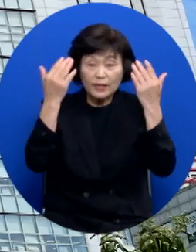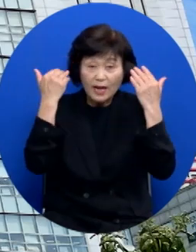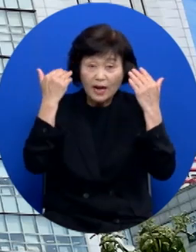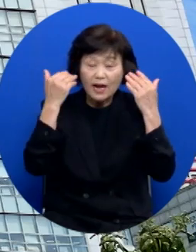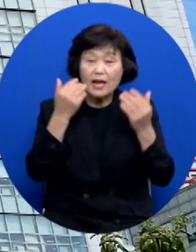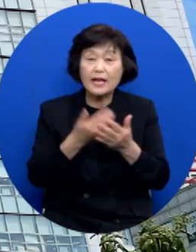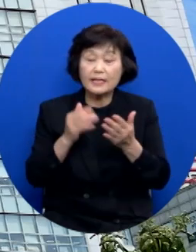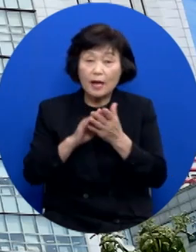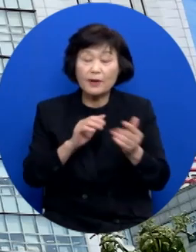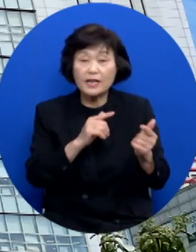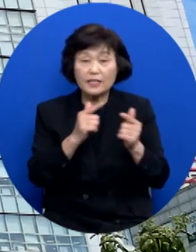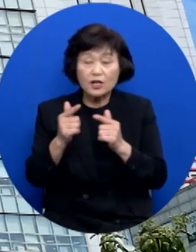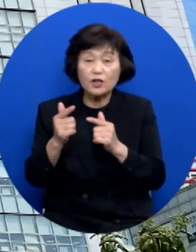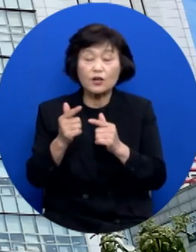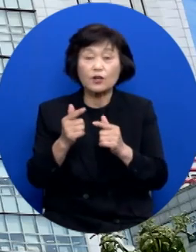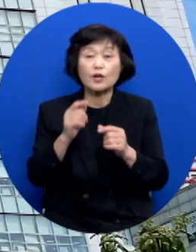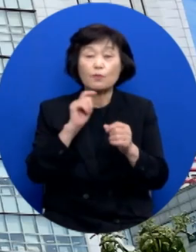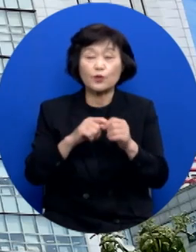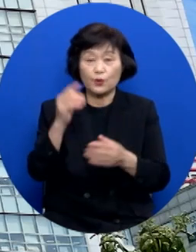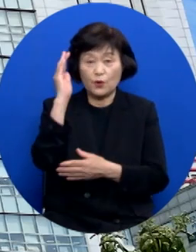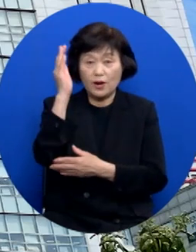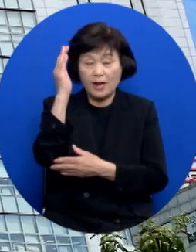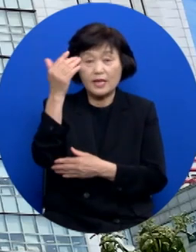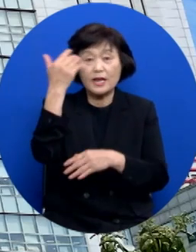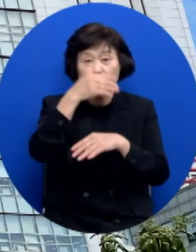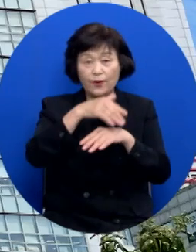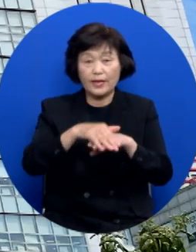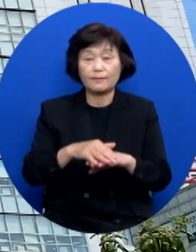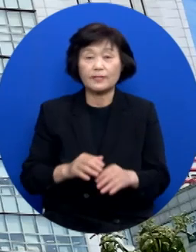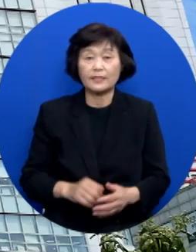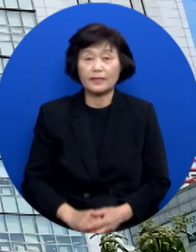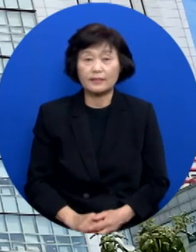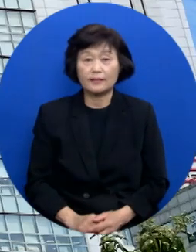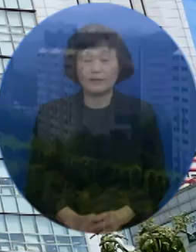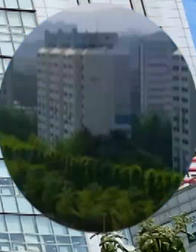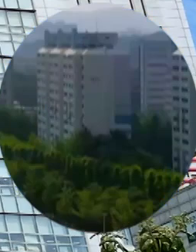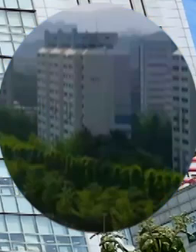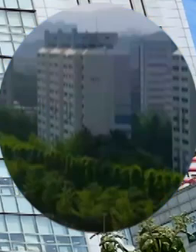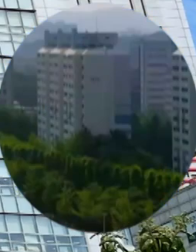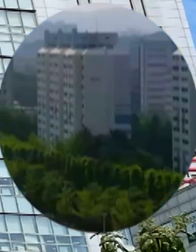개발 등을 주제로 강의할 예정입니다. 지금까지 오늘의 주요 단신이었습니다.